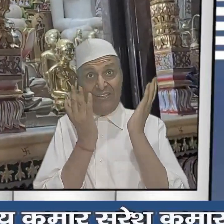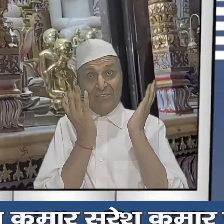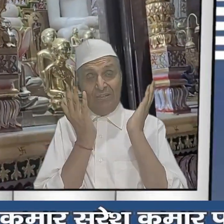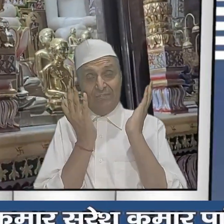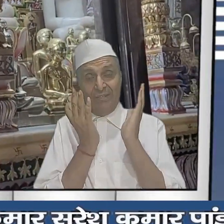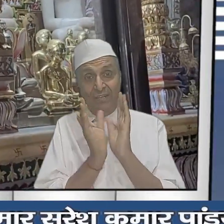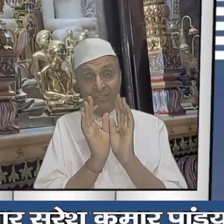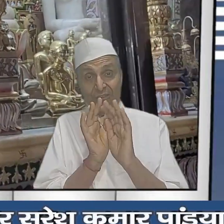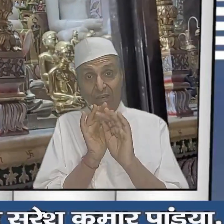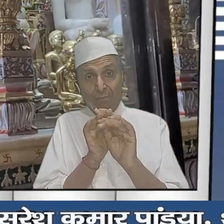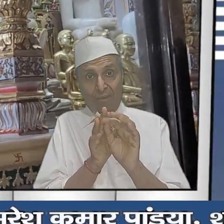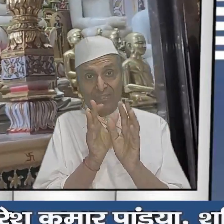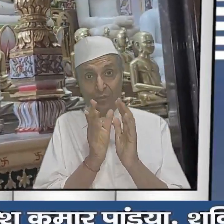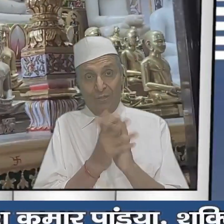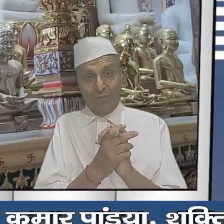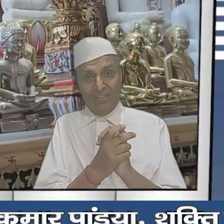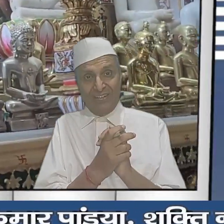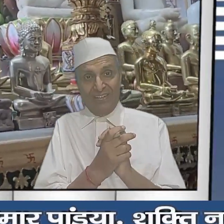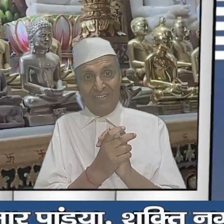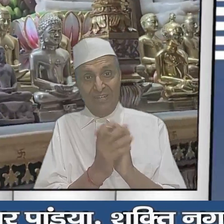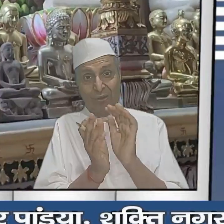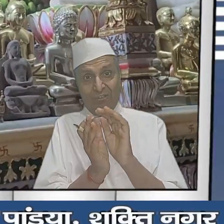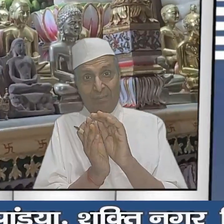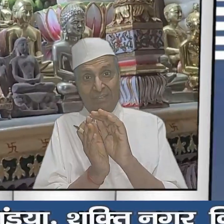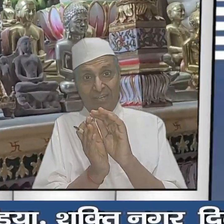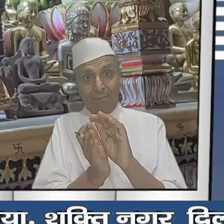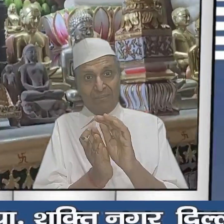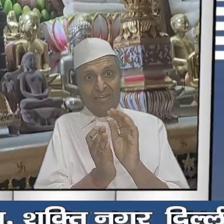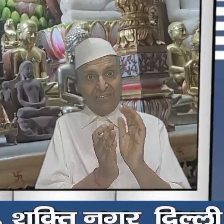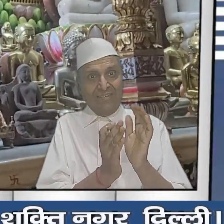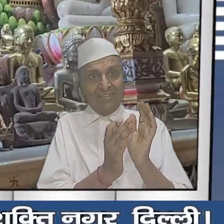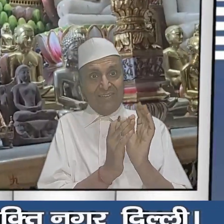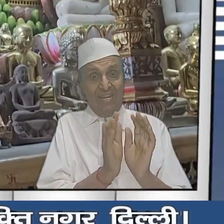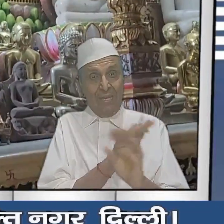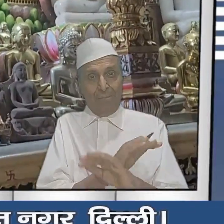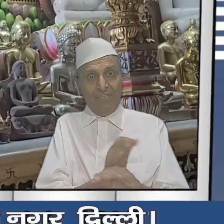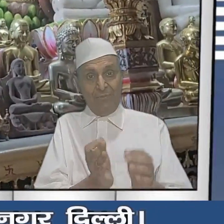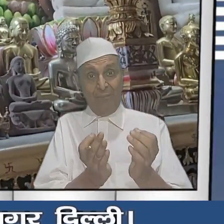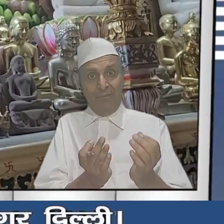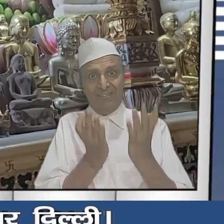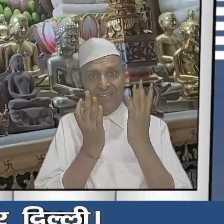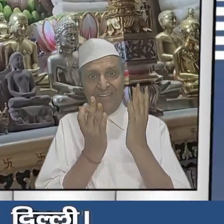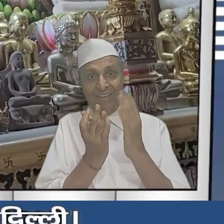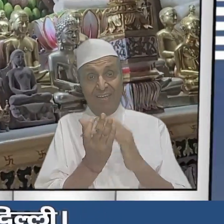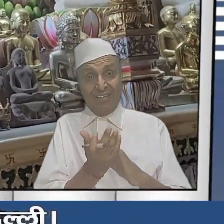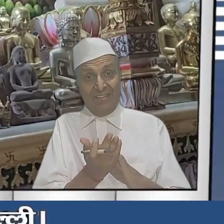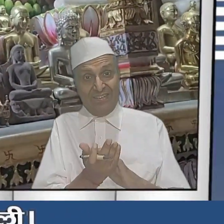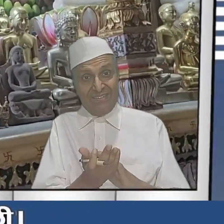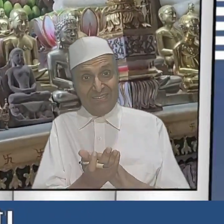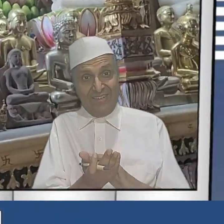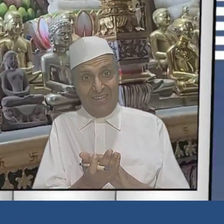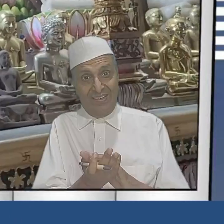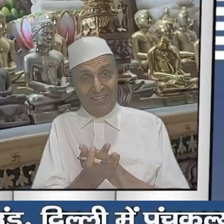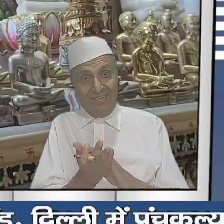देख रहे थे आसमान में बादल उमड़ घुमड़ कर रहे थे, और तभी देखा कि बादल आते हैं जाते हैं, बीच में ही मिट जाते हैं। क्या